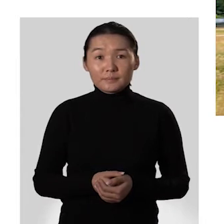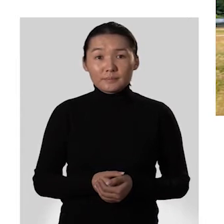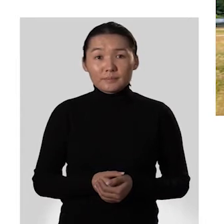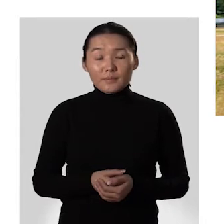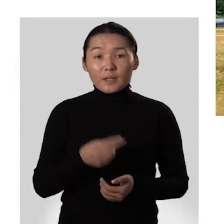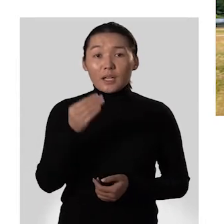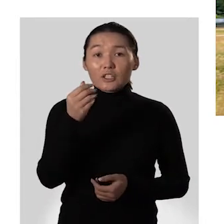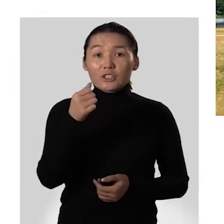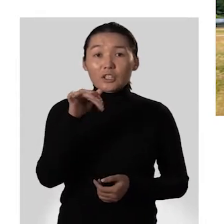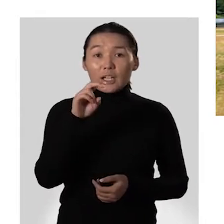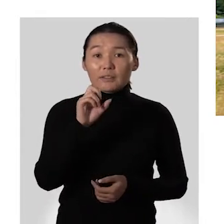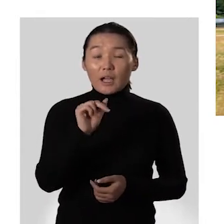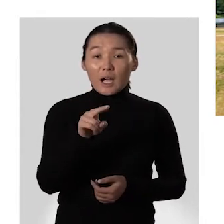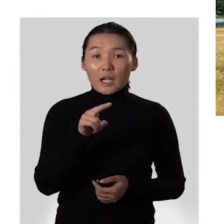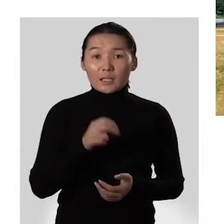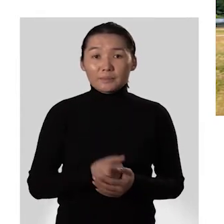Жайдак.